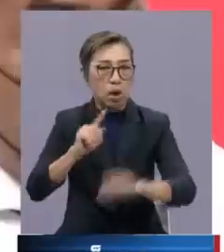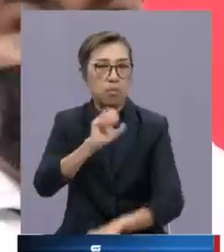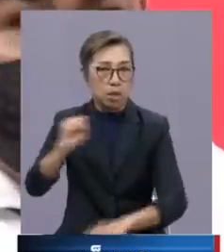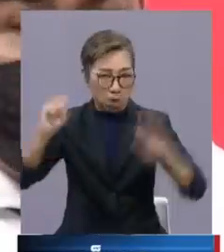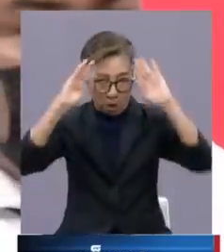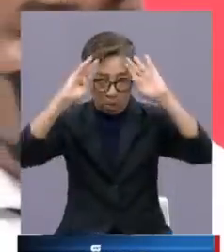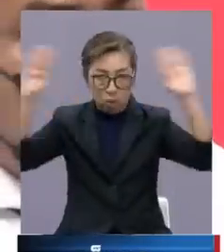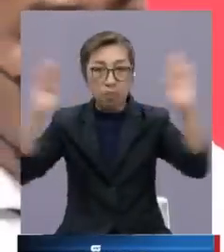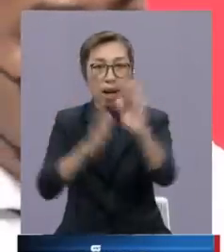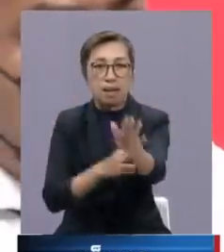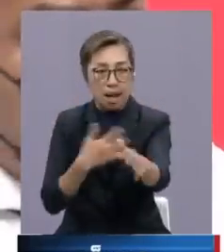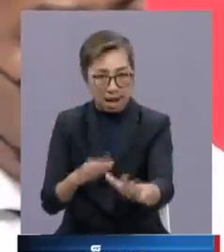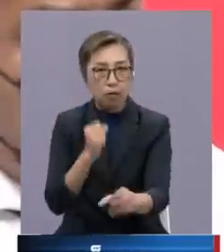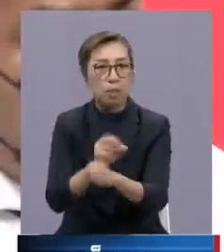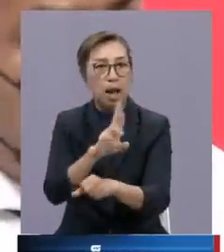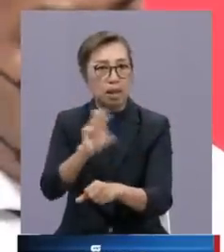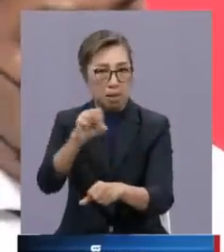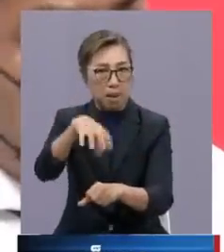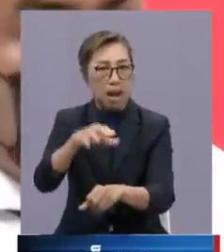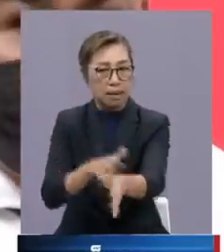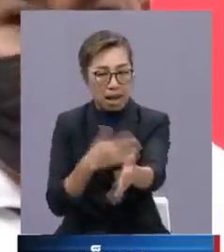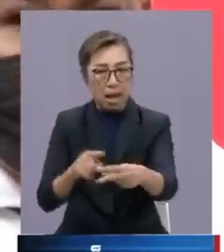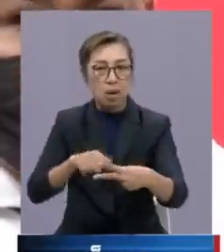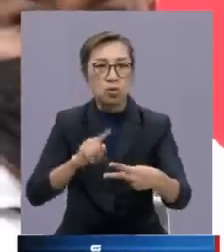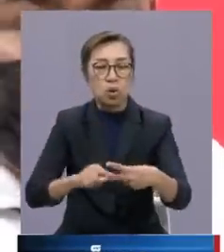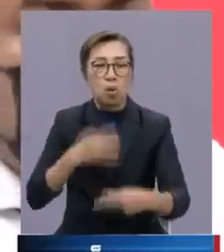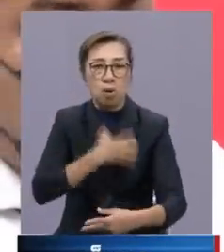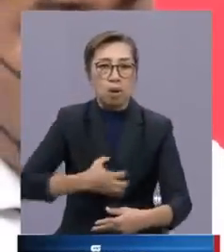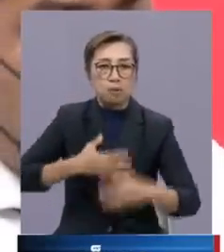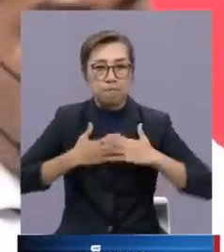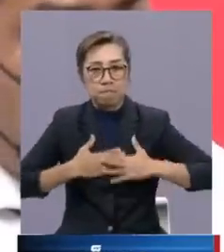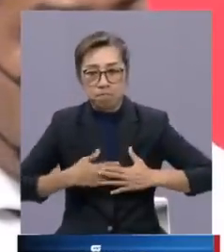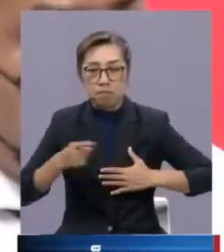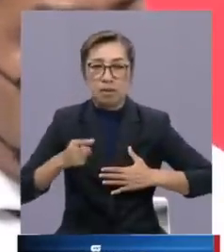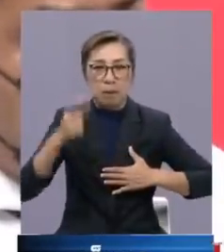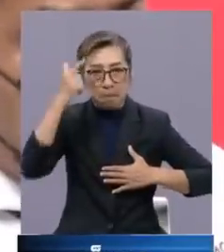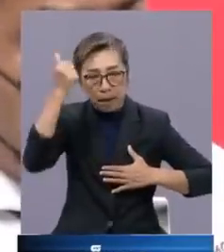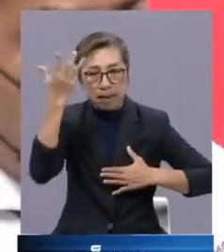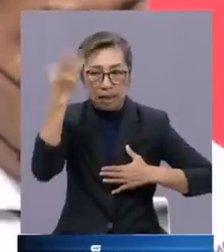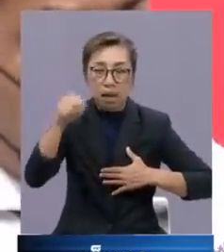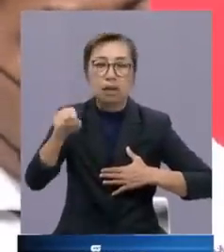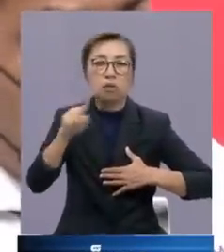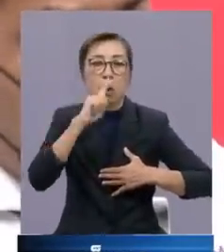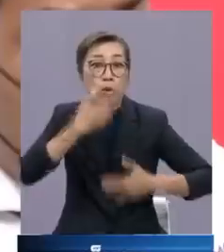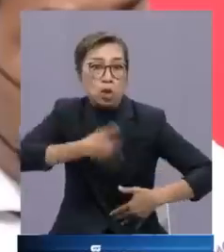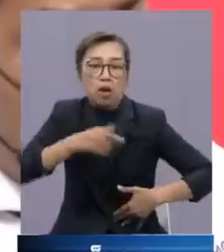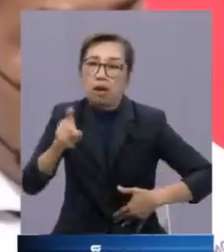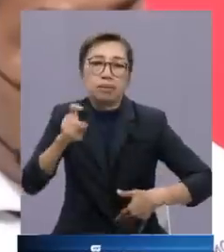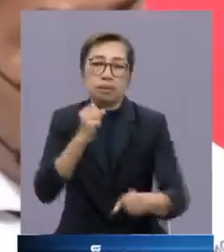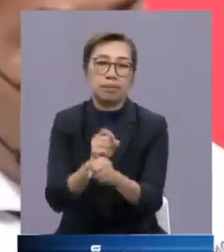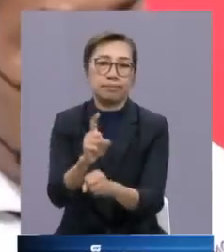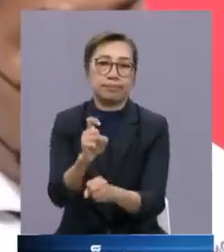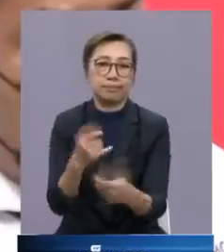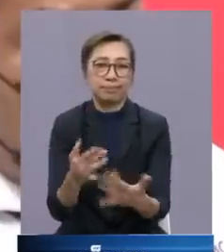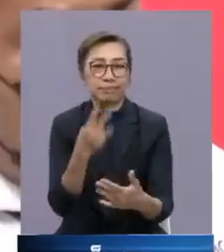ในสภาพอสมควรมีวุฒิภาวะหากวุฒิภาวะไม่ได้เดี๋ยวมันจะยุ่งนะครับ นี่ก็หลายคนบอกเป็นการ